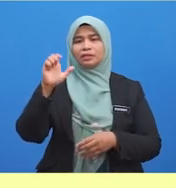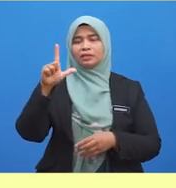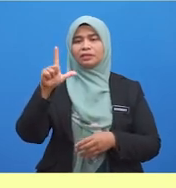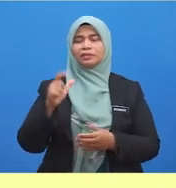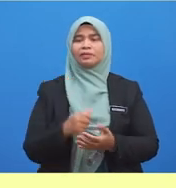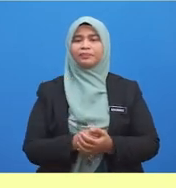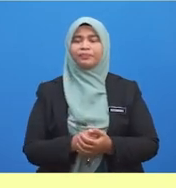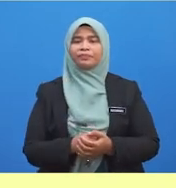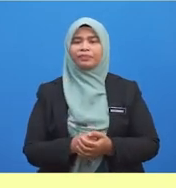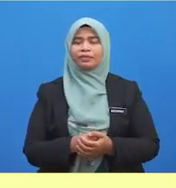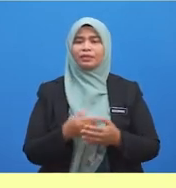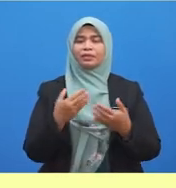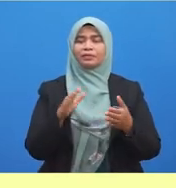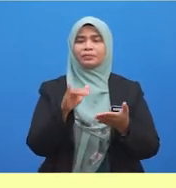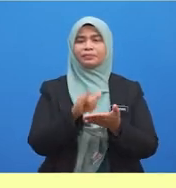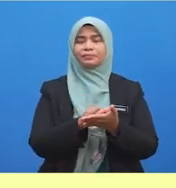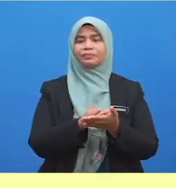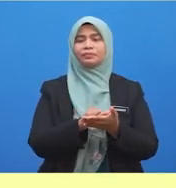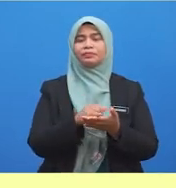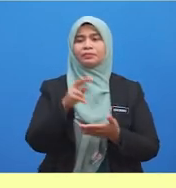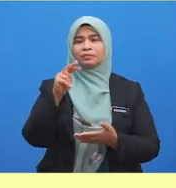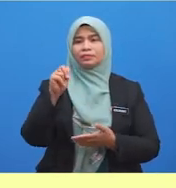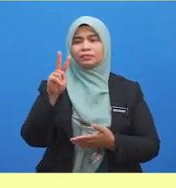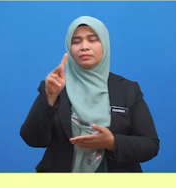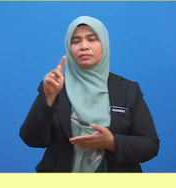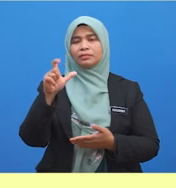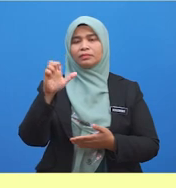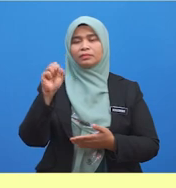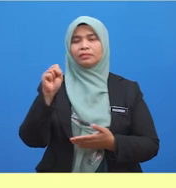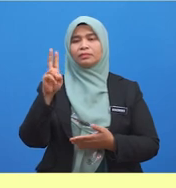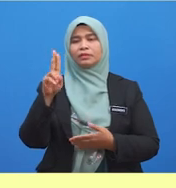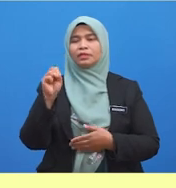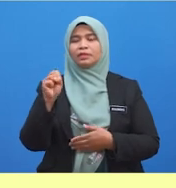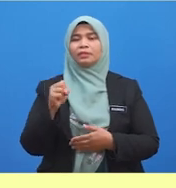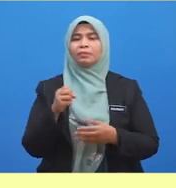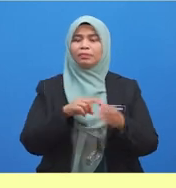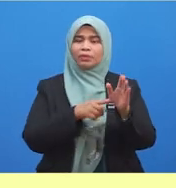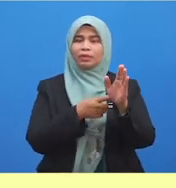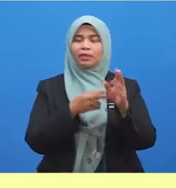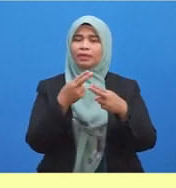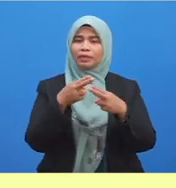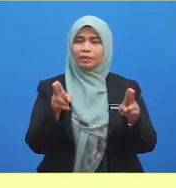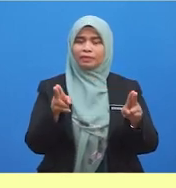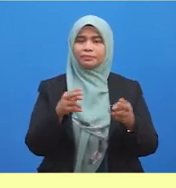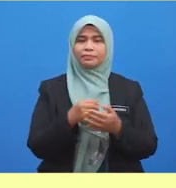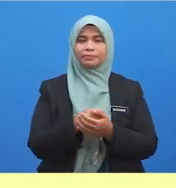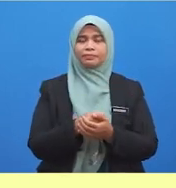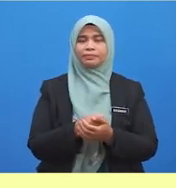Kemudian, nukleolus dan membran nukleus mula menghilang.